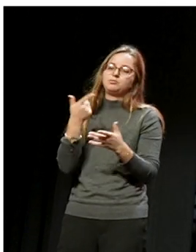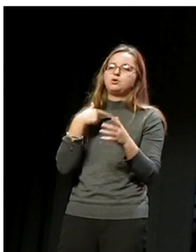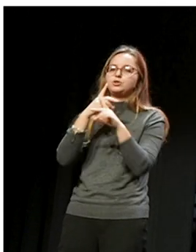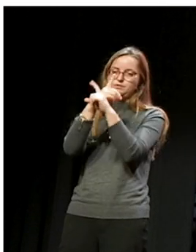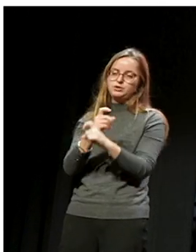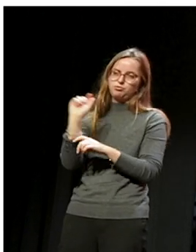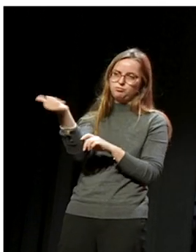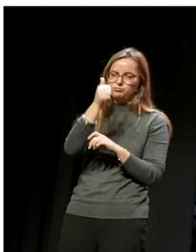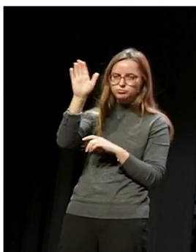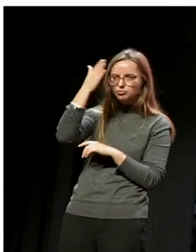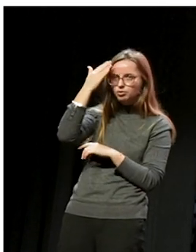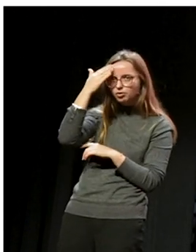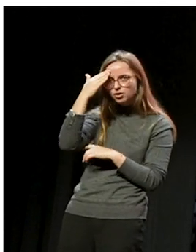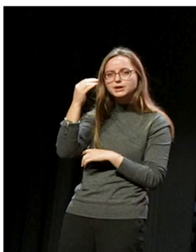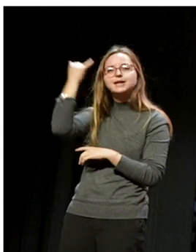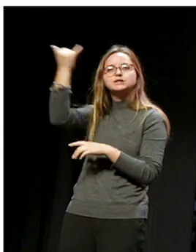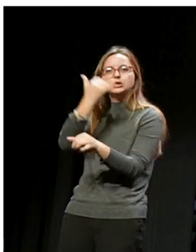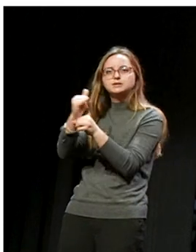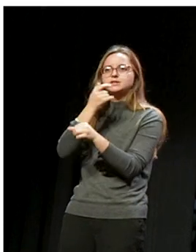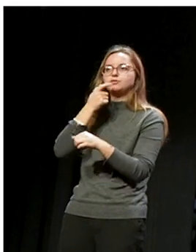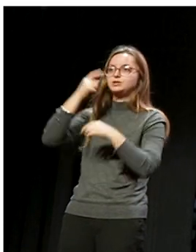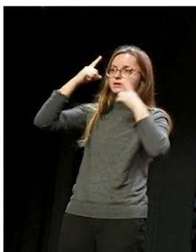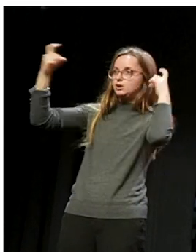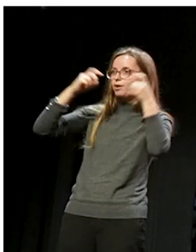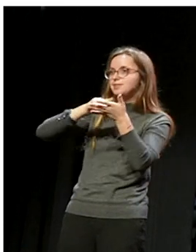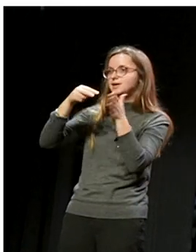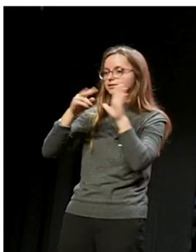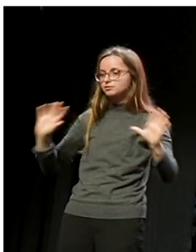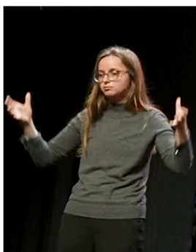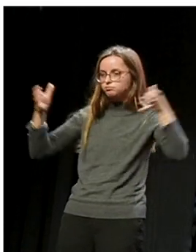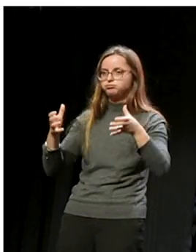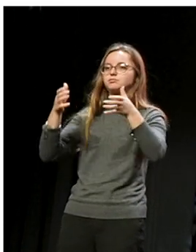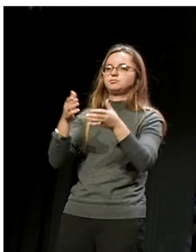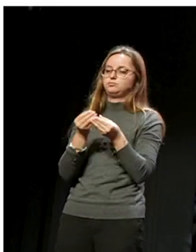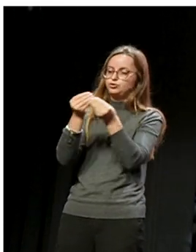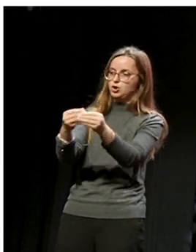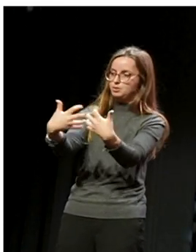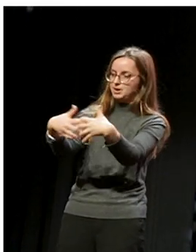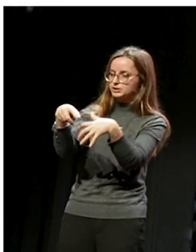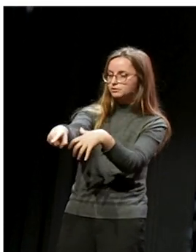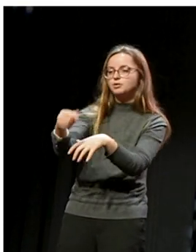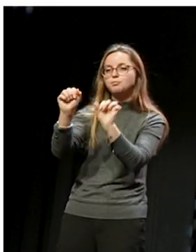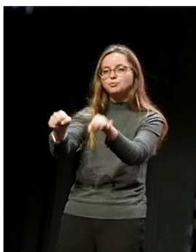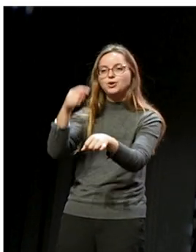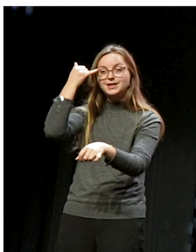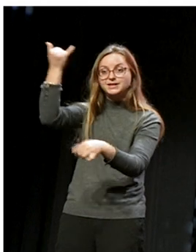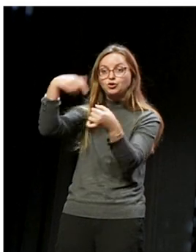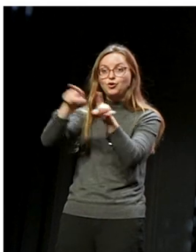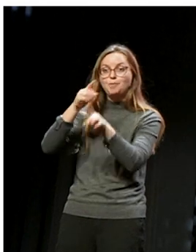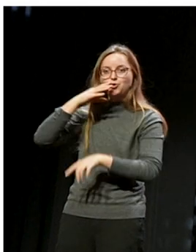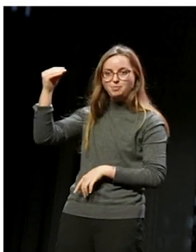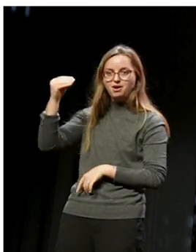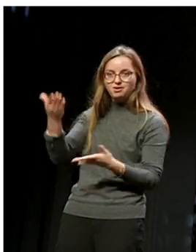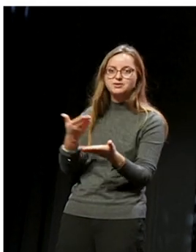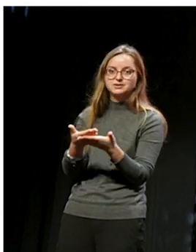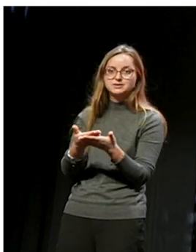près tous d'accord, c'est l'intelligence artificielle et l'ensemble des théories et des techniques mises en œuvre en vue de réaliser des machines capables de simuler l'intelligence humaine. Donc,